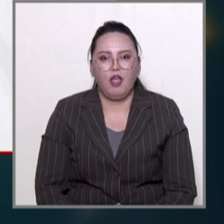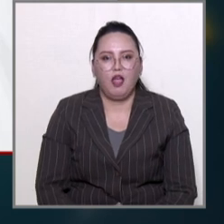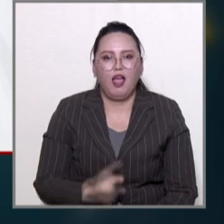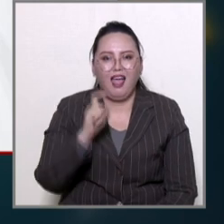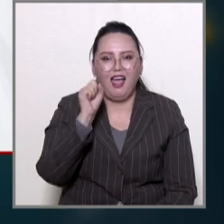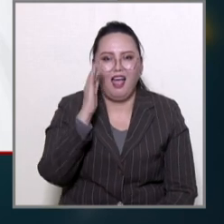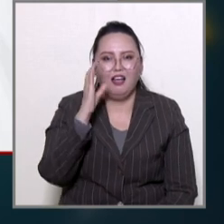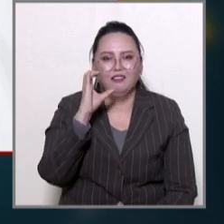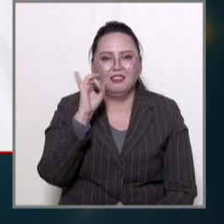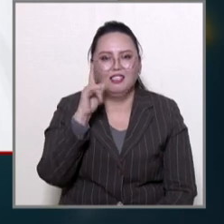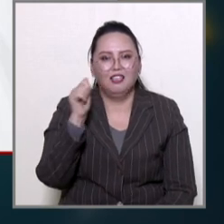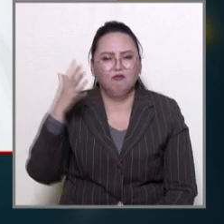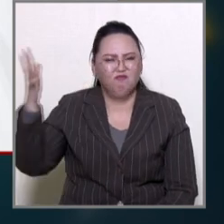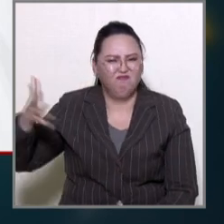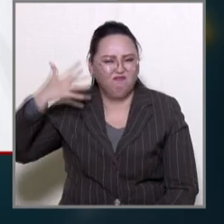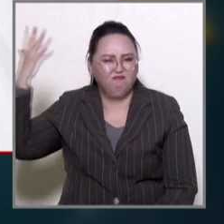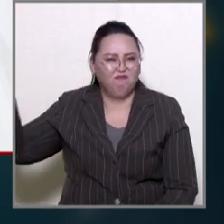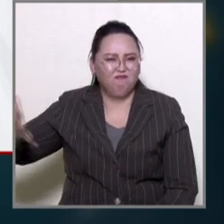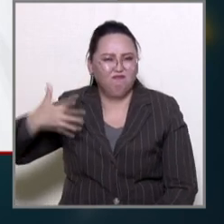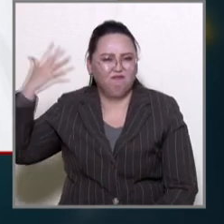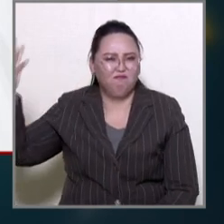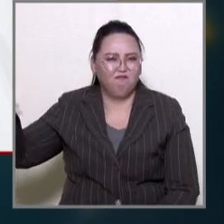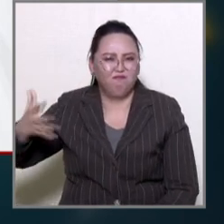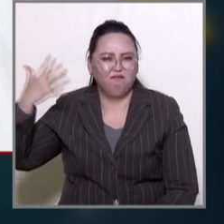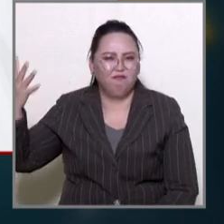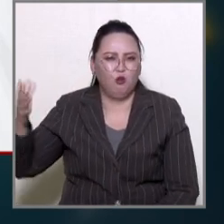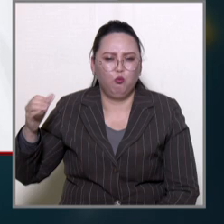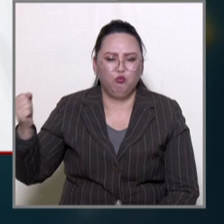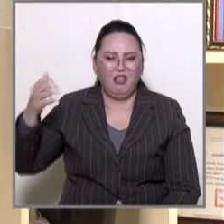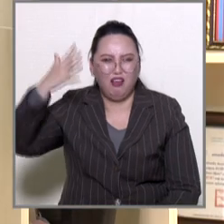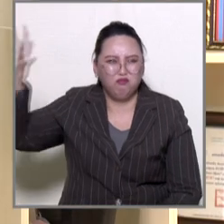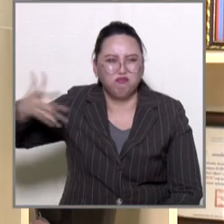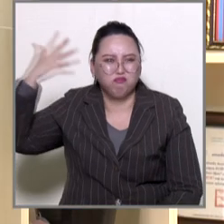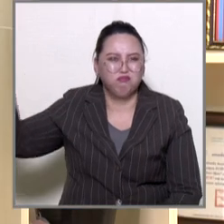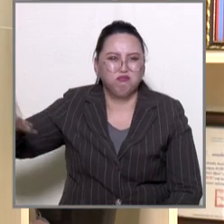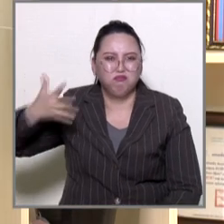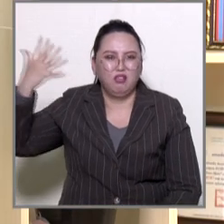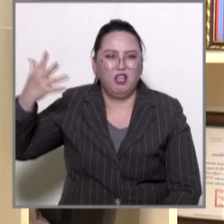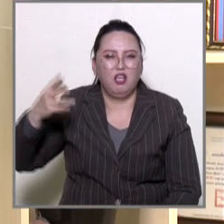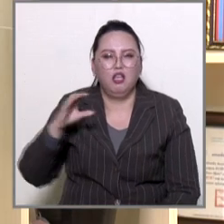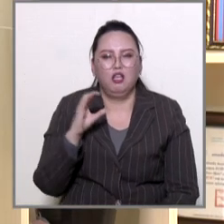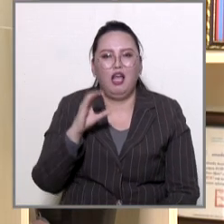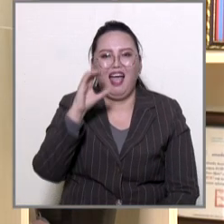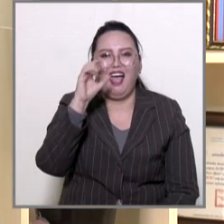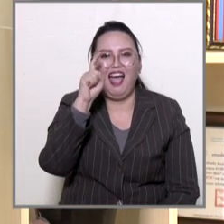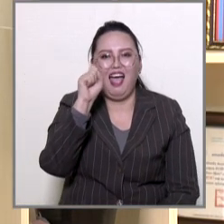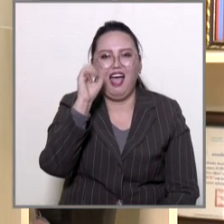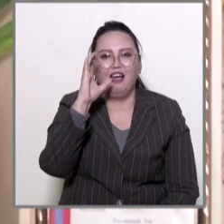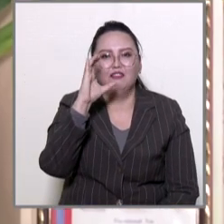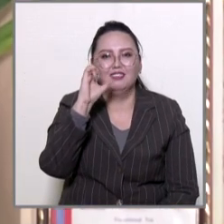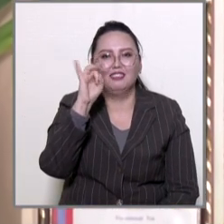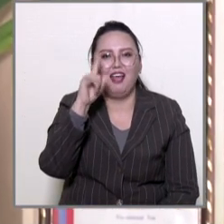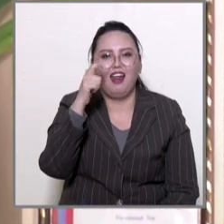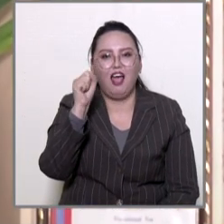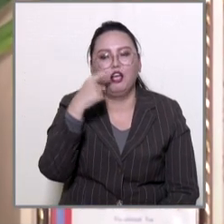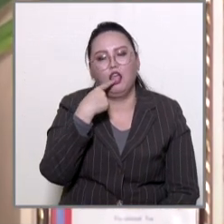салхилах. Салхи гэдэг маань өөрөө агарын урсгал. Тэгэхээр агарын урсгал хүчтэй хөдөлгөхийг хавсарг гэж нэрлэж болно. Монголчууд